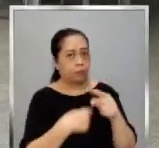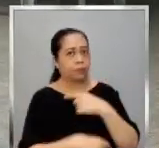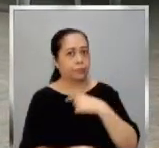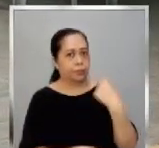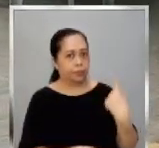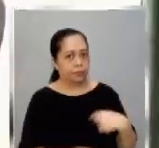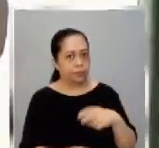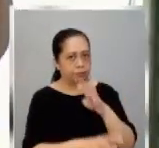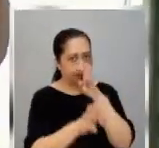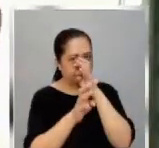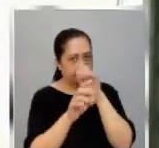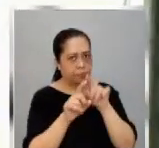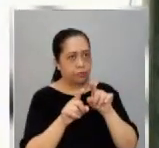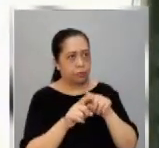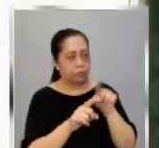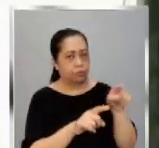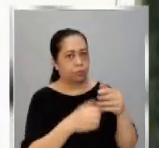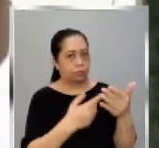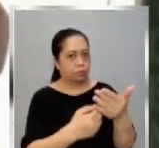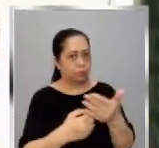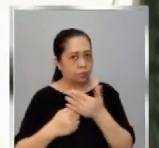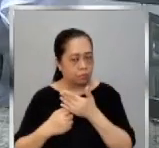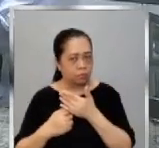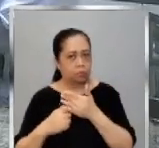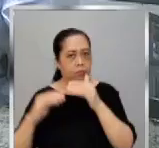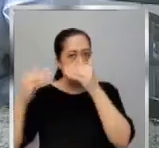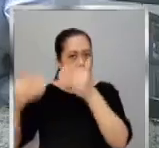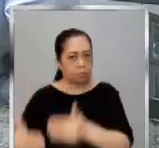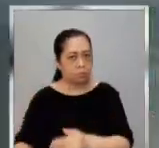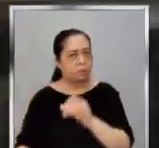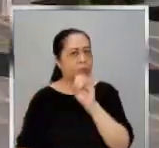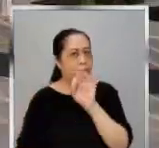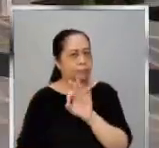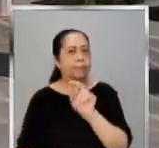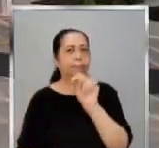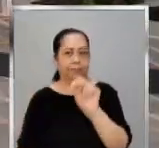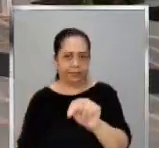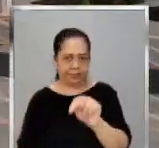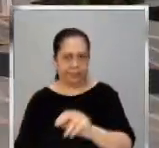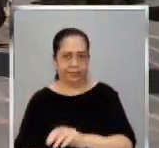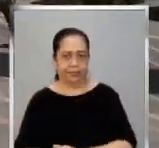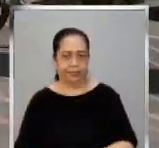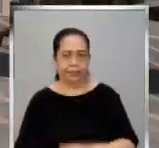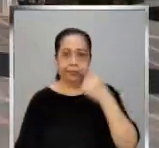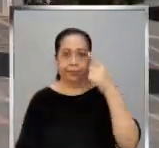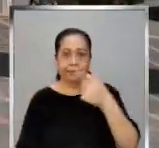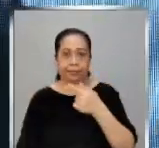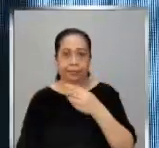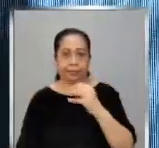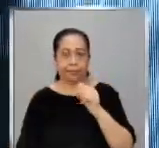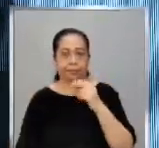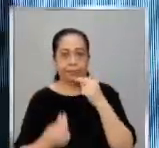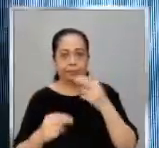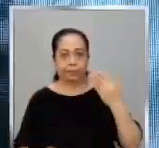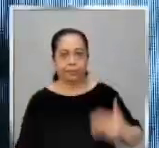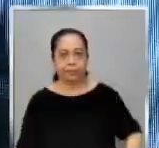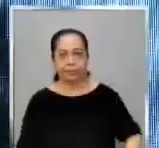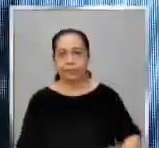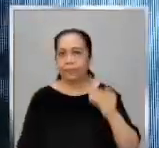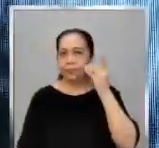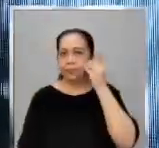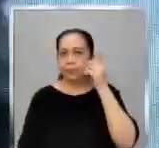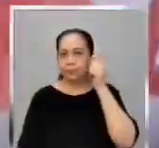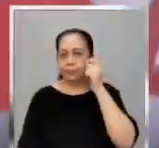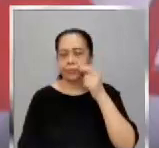daw ipatutupad ang quarantine and isolation protocols kung kailangan. Para sa GMA Integrated News, Dana Tingkungko Nakatutok, 24